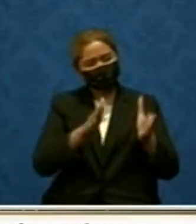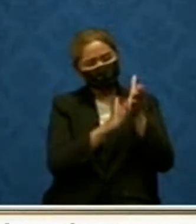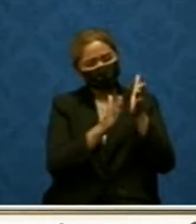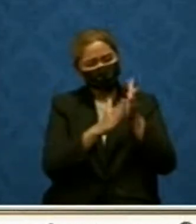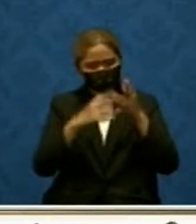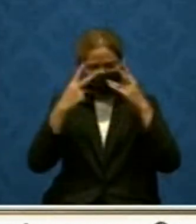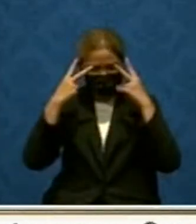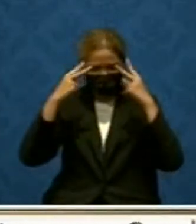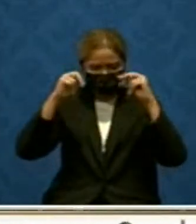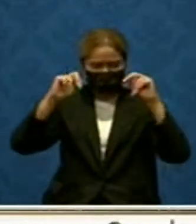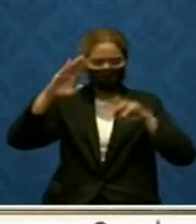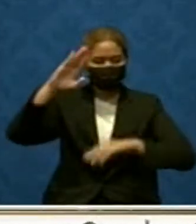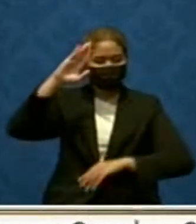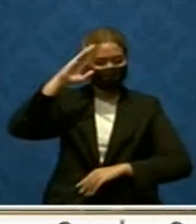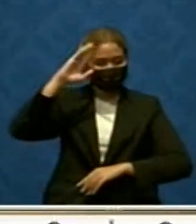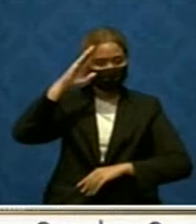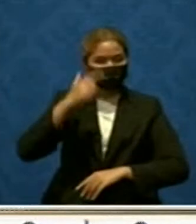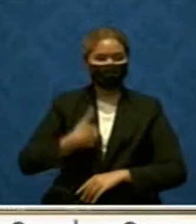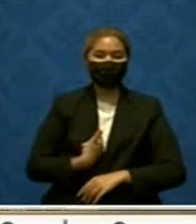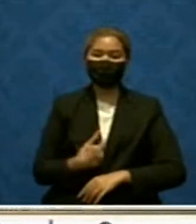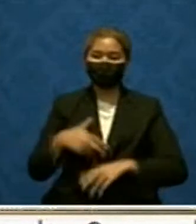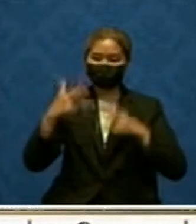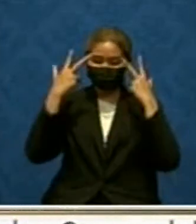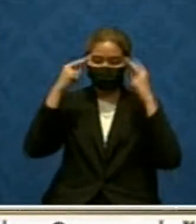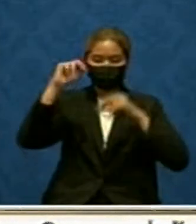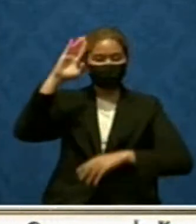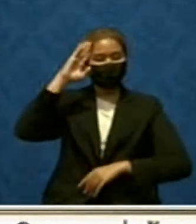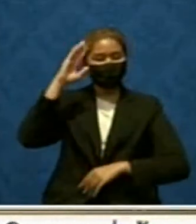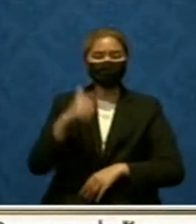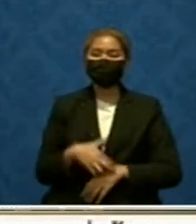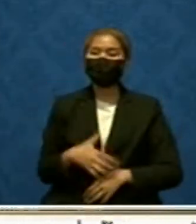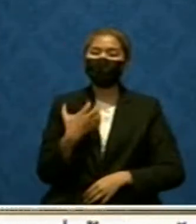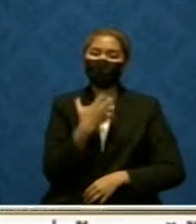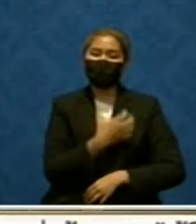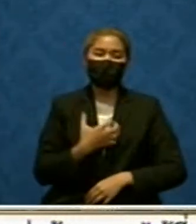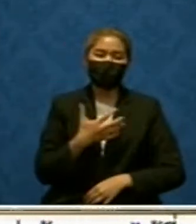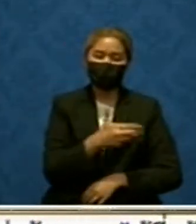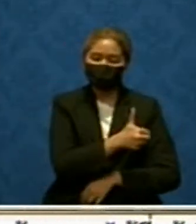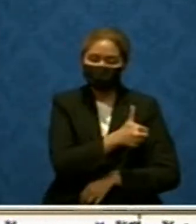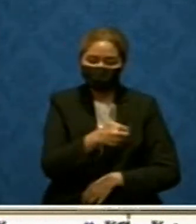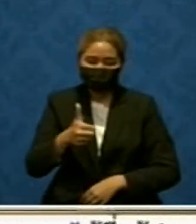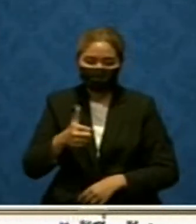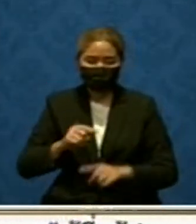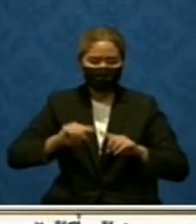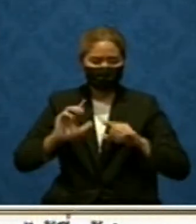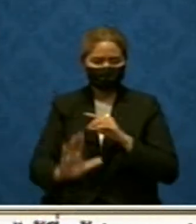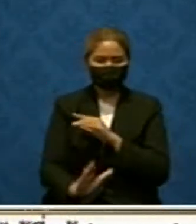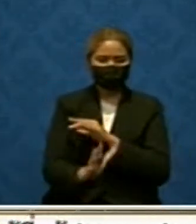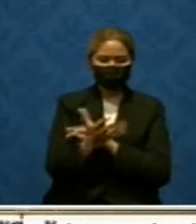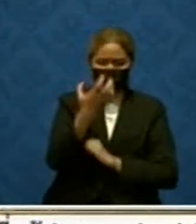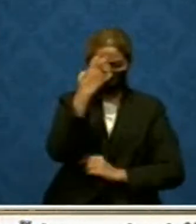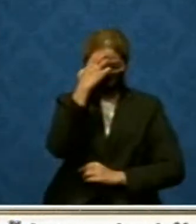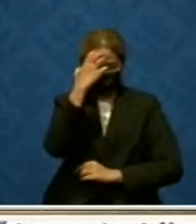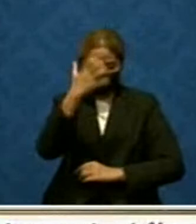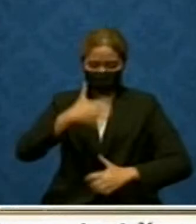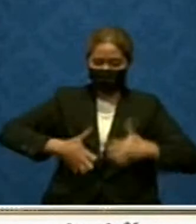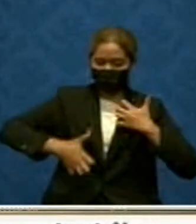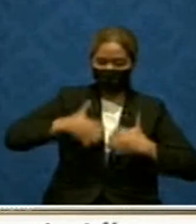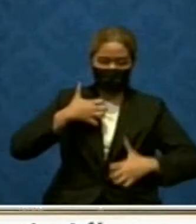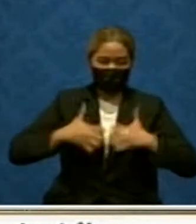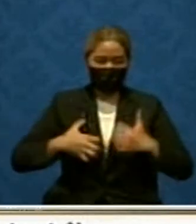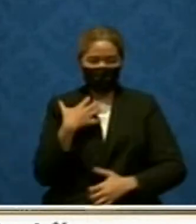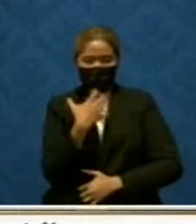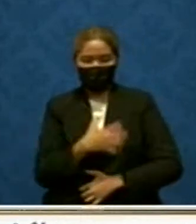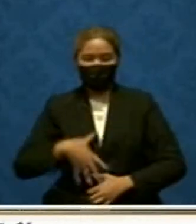คนมุย์มีอารมณเสี่ยตอนเช้ามา ไม่รใครทบ้านหรอเปล่า hardshipพระ